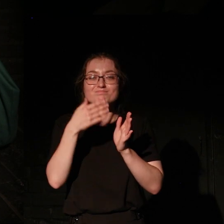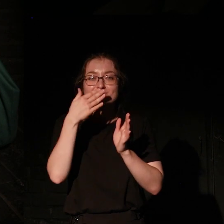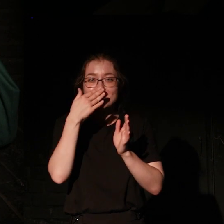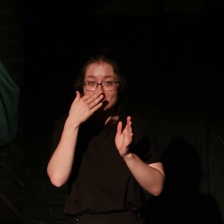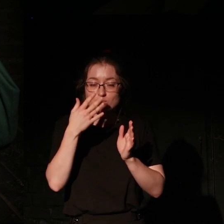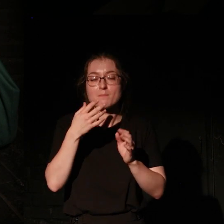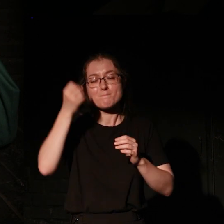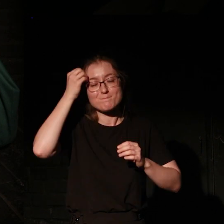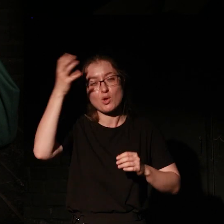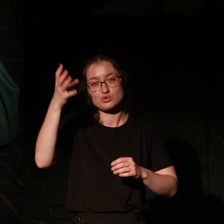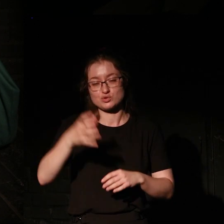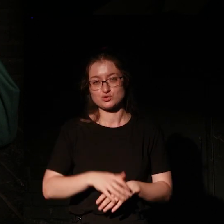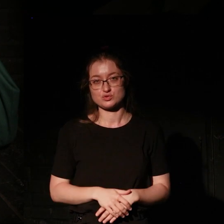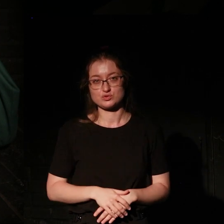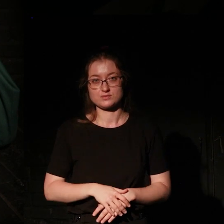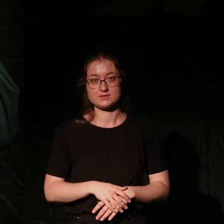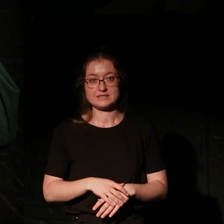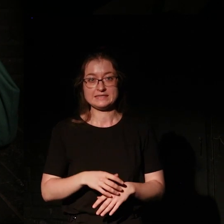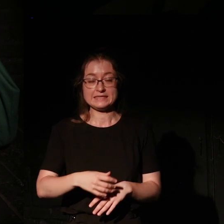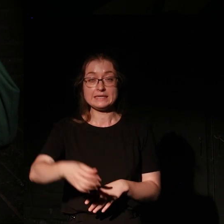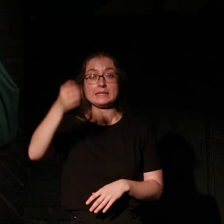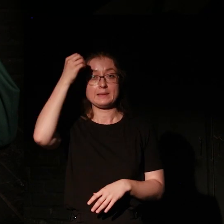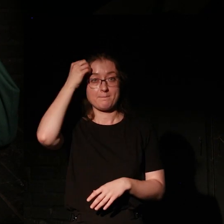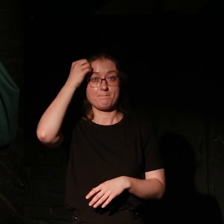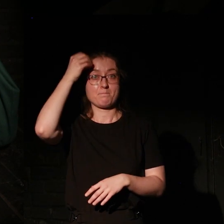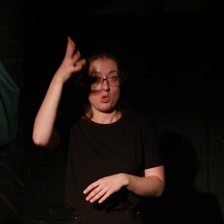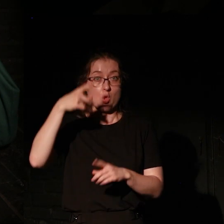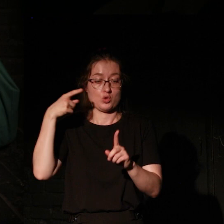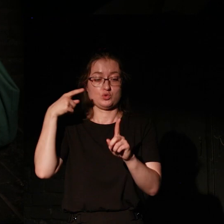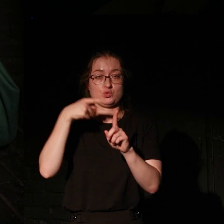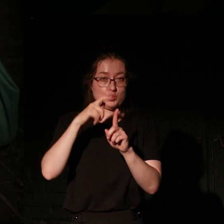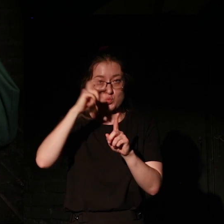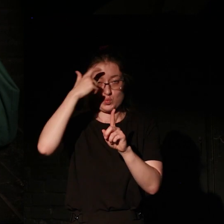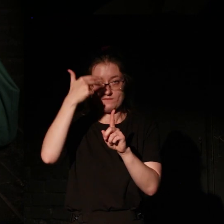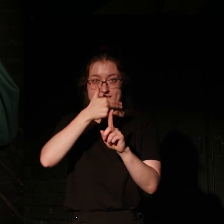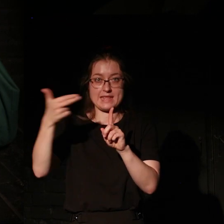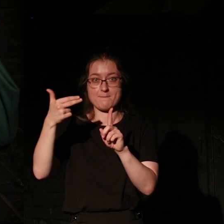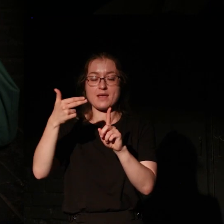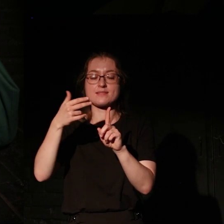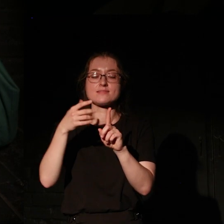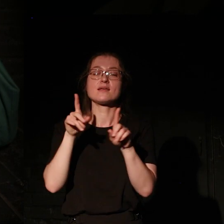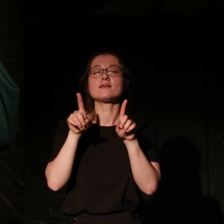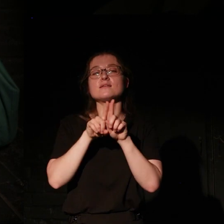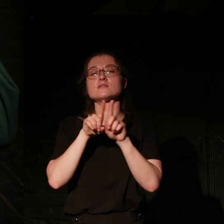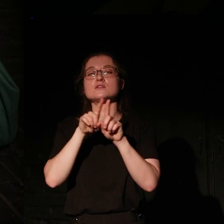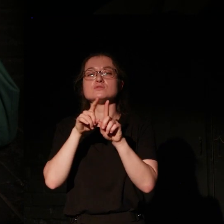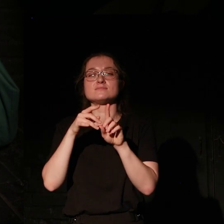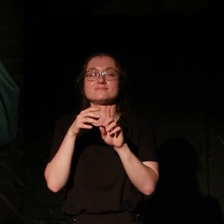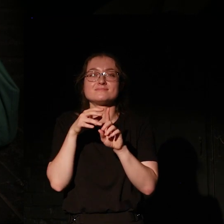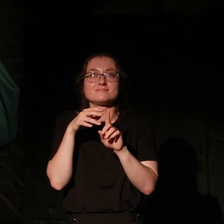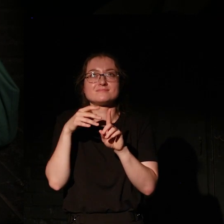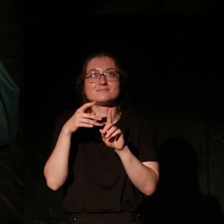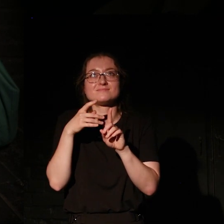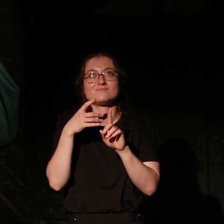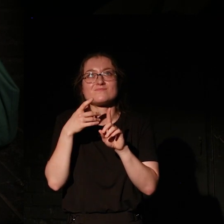tak, osnute są różne wątki, różne motywy, które na początku listu